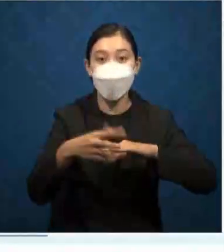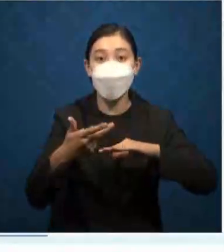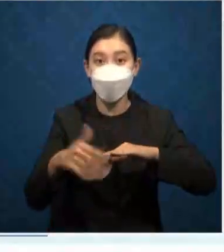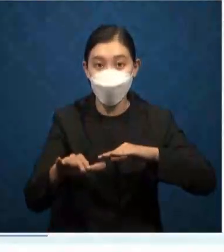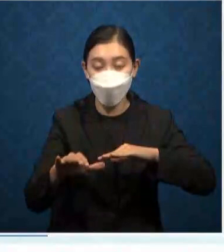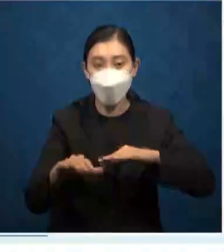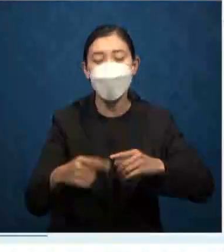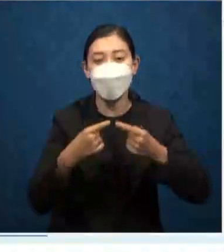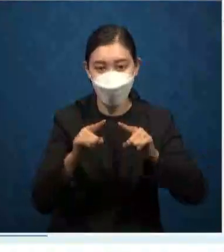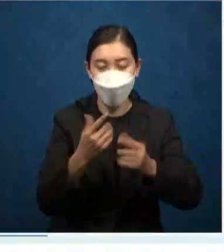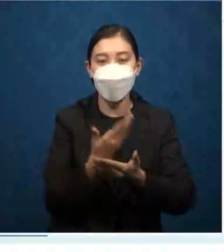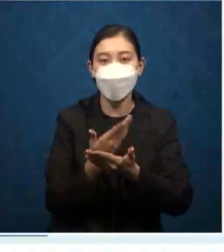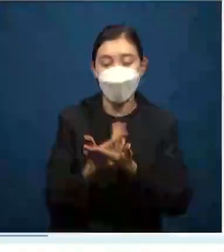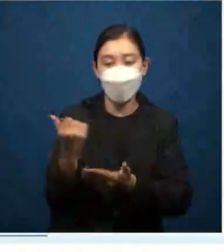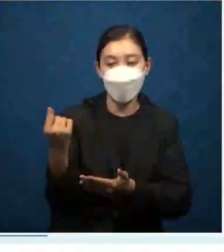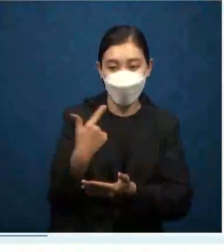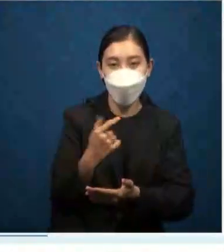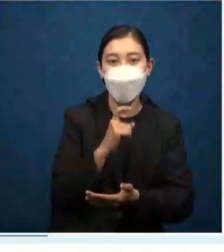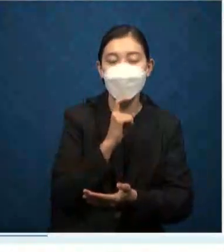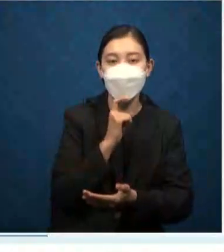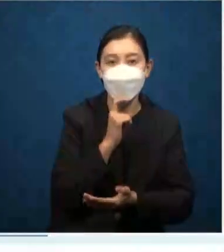รงนี้แหละครับงบบุคลากรของรัฐ